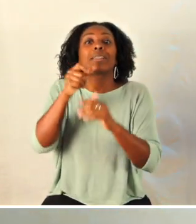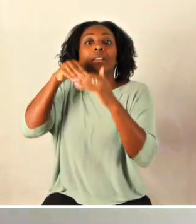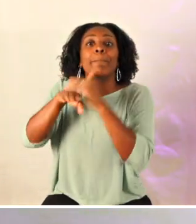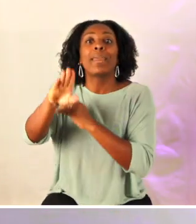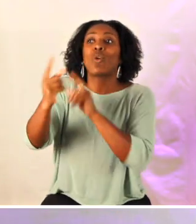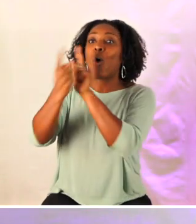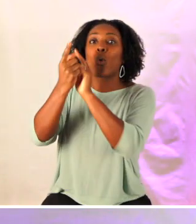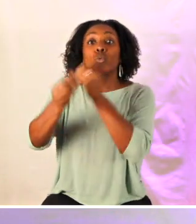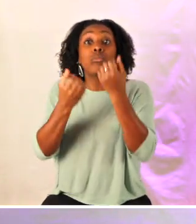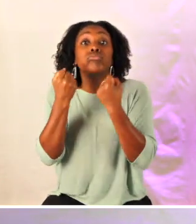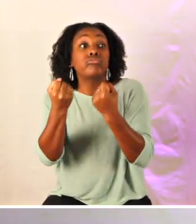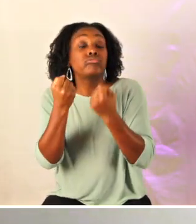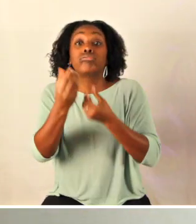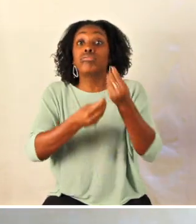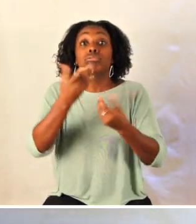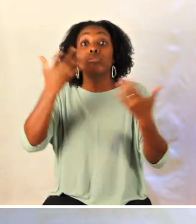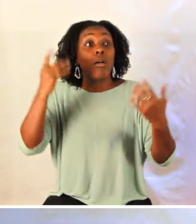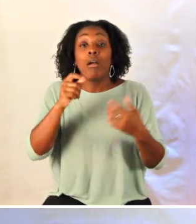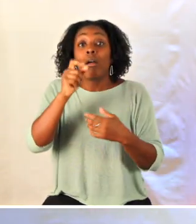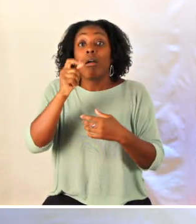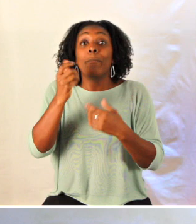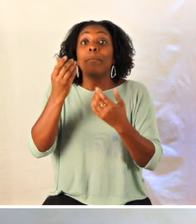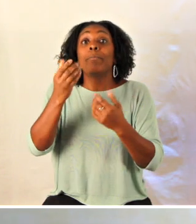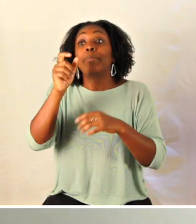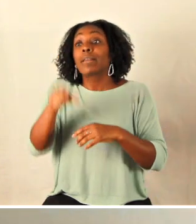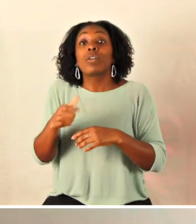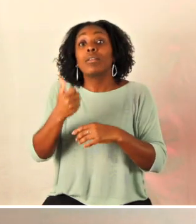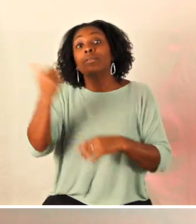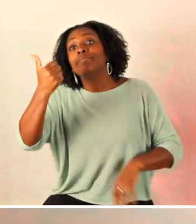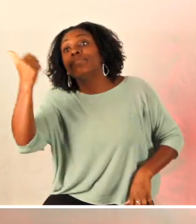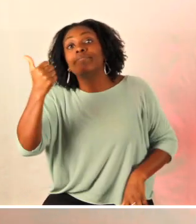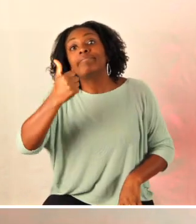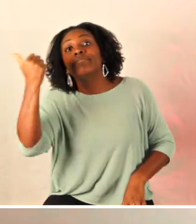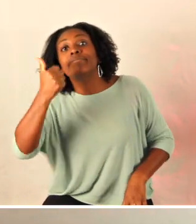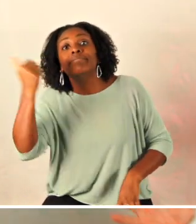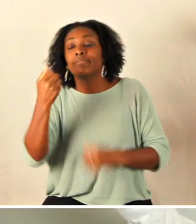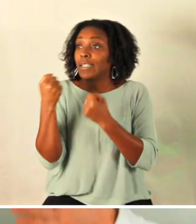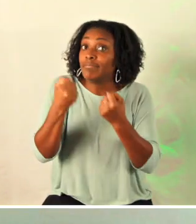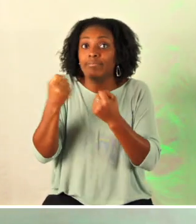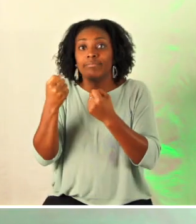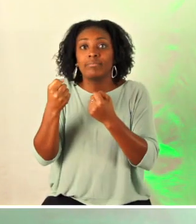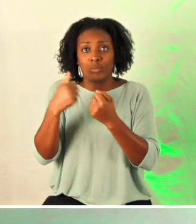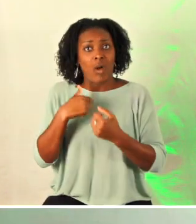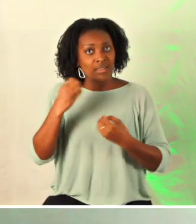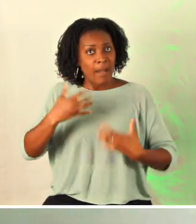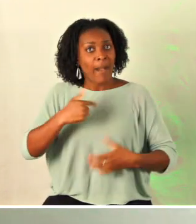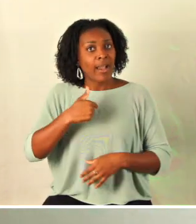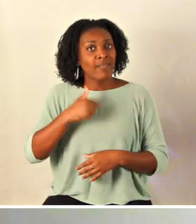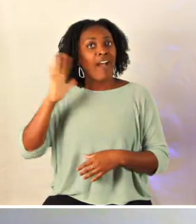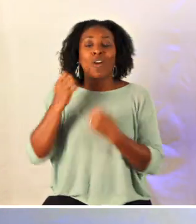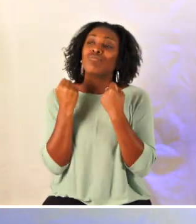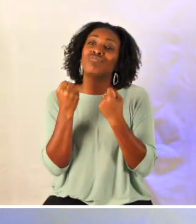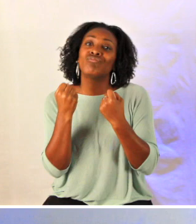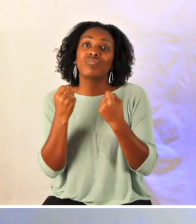ou sur la route, que tu vas prendre peut-être un autostoppeur, moi ça m'est arrivé, où le Saint-Esprit me disait « Prends cette personne-là ». Et je ne suis pas quelqu'un